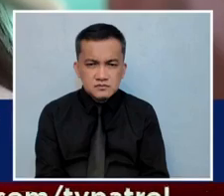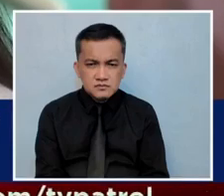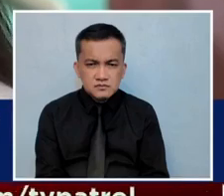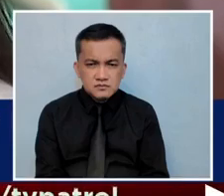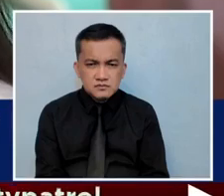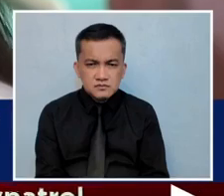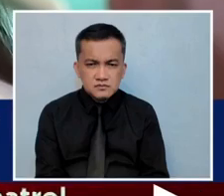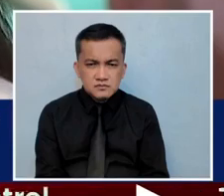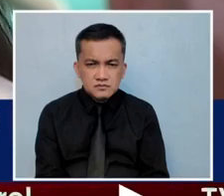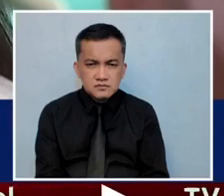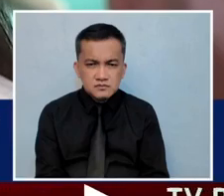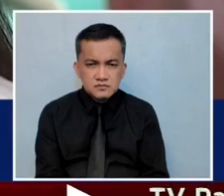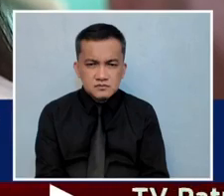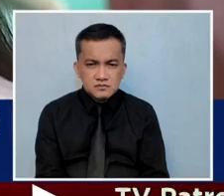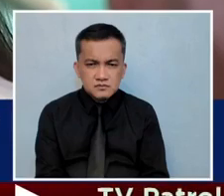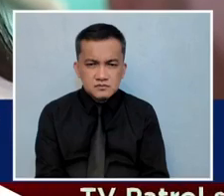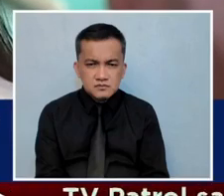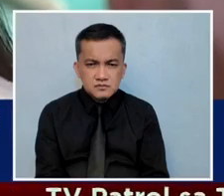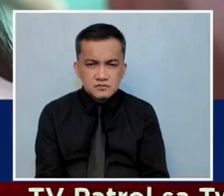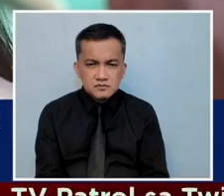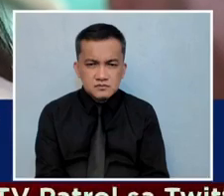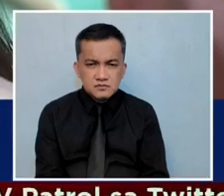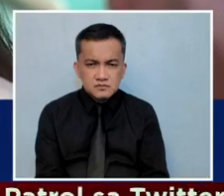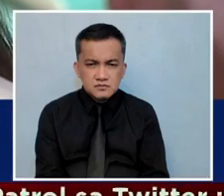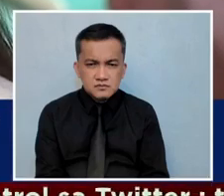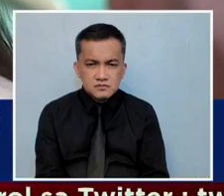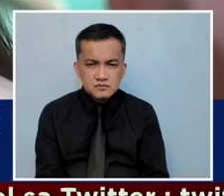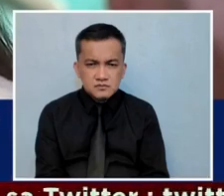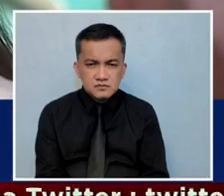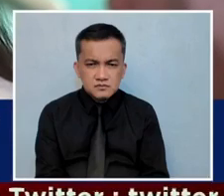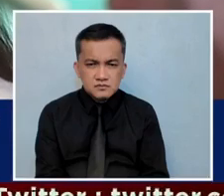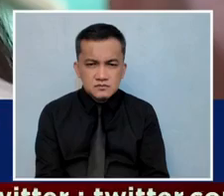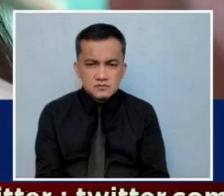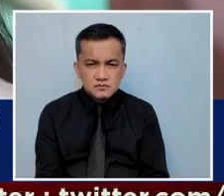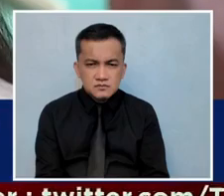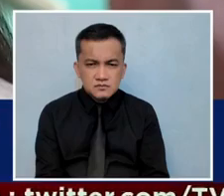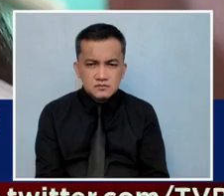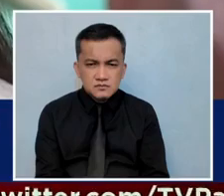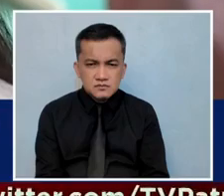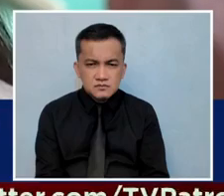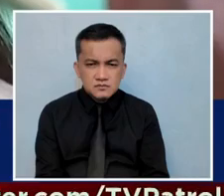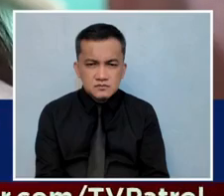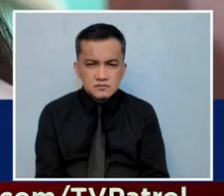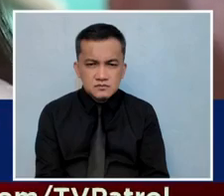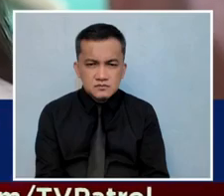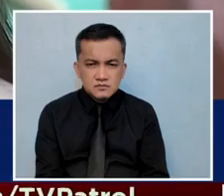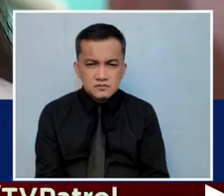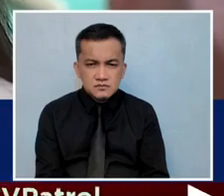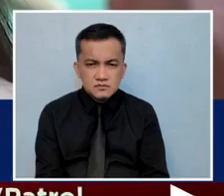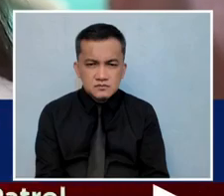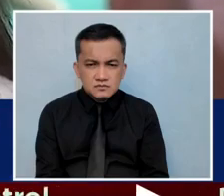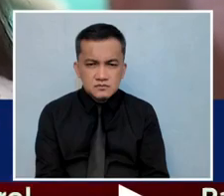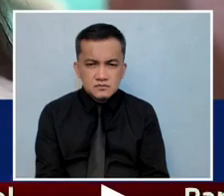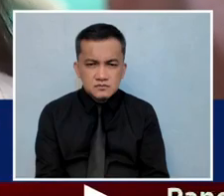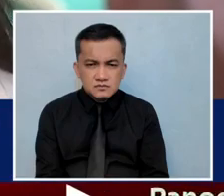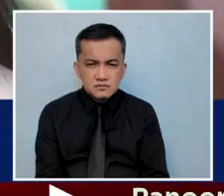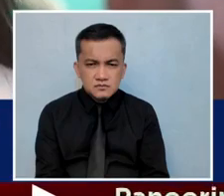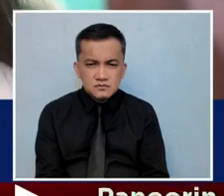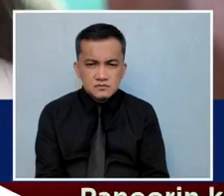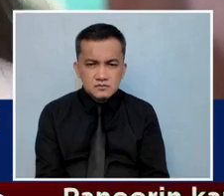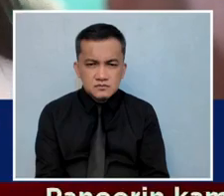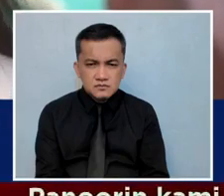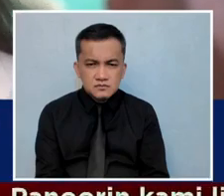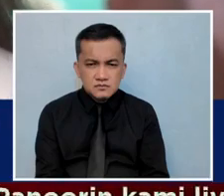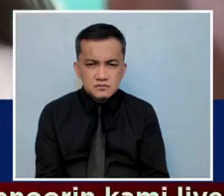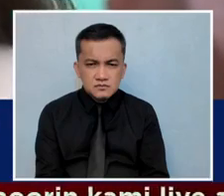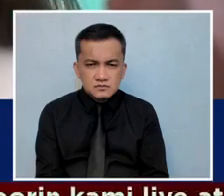oras po kuya, nagsasanitizer po ako sa kamay, di kaya naghuhugas ng kamay sa banyo. Ngayon meron ka dating takot sa ano,